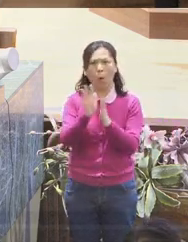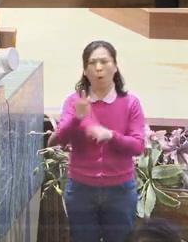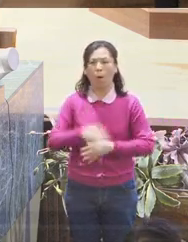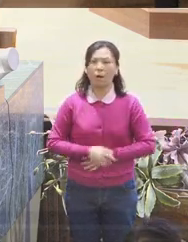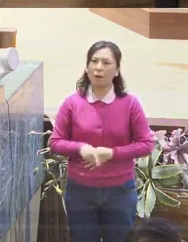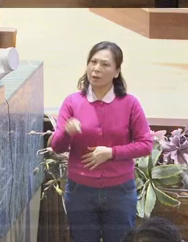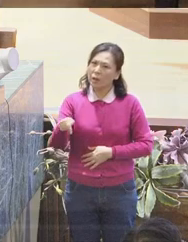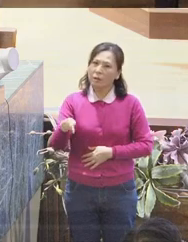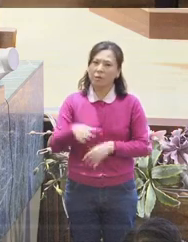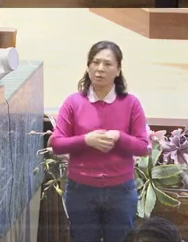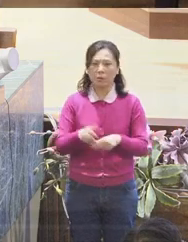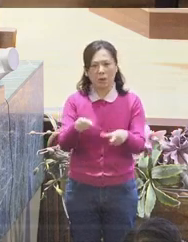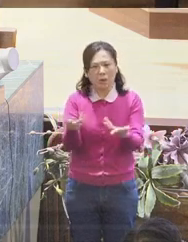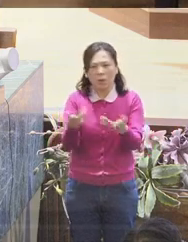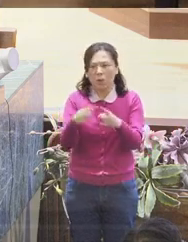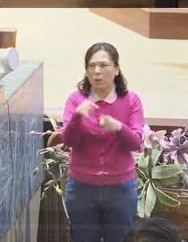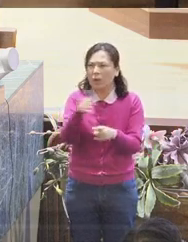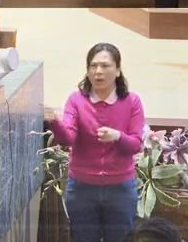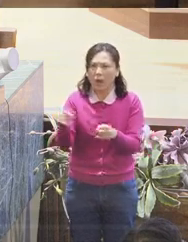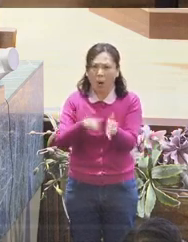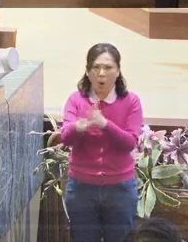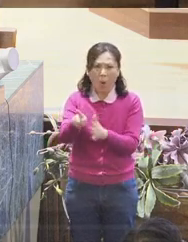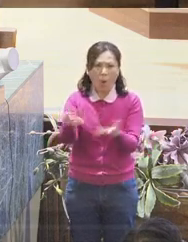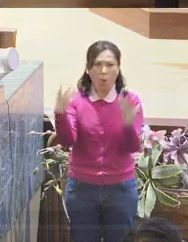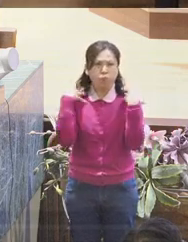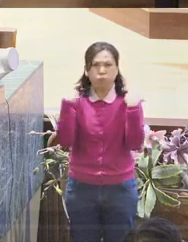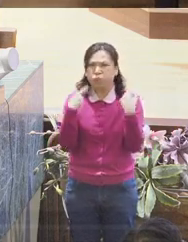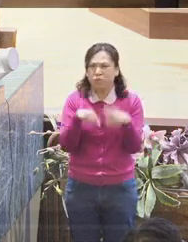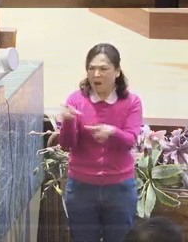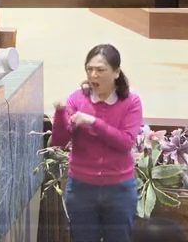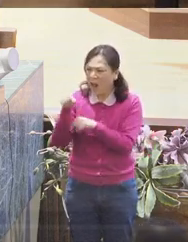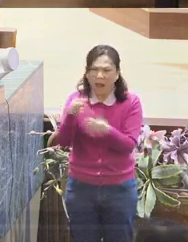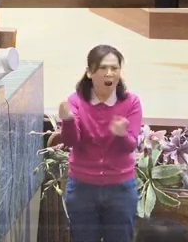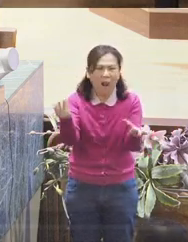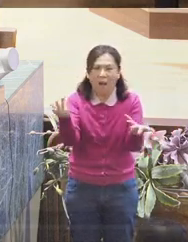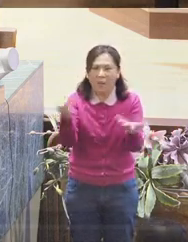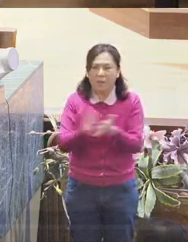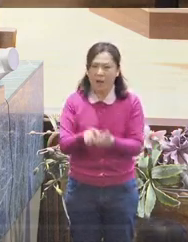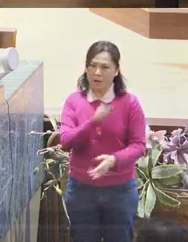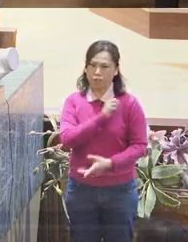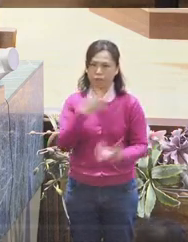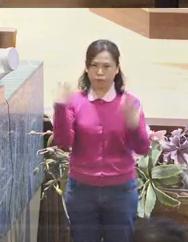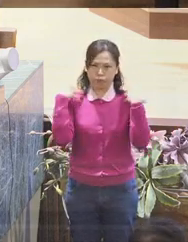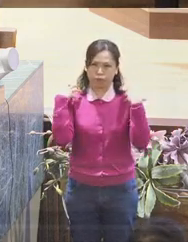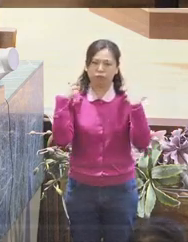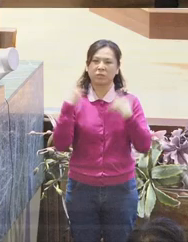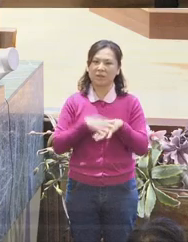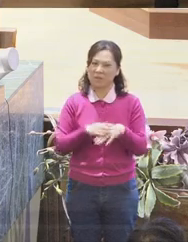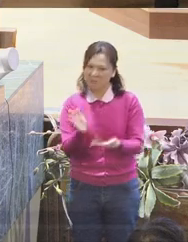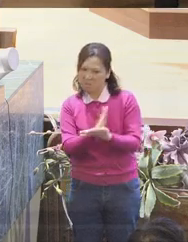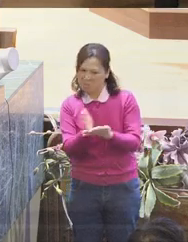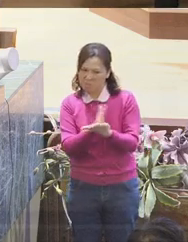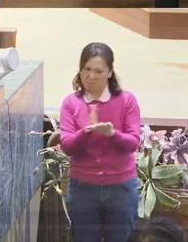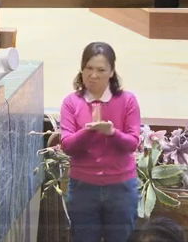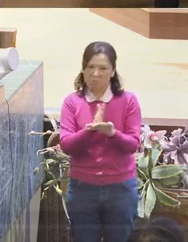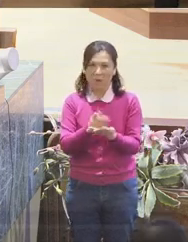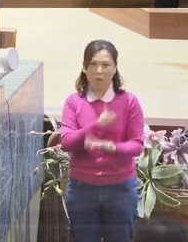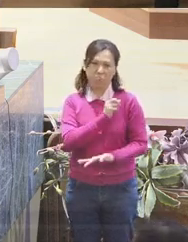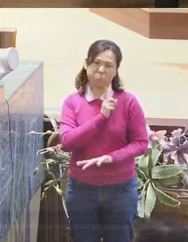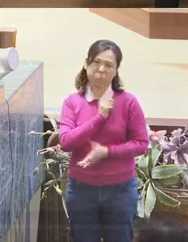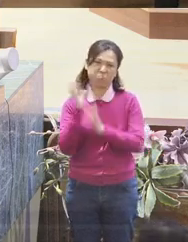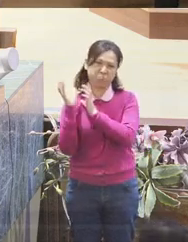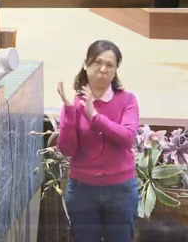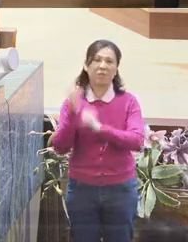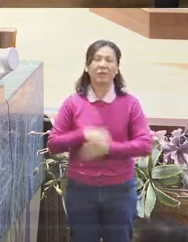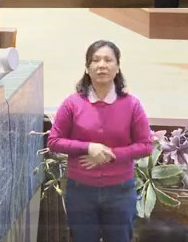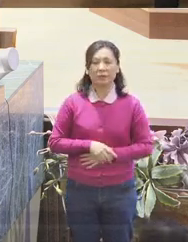线的承办没有一个独立的专责机关可以依循，他们就必须要自己承担大部分判断的压力。他们也很